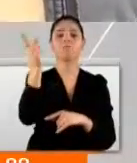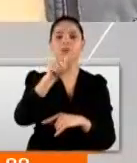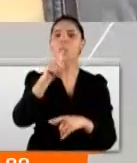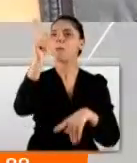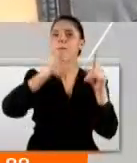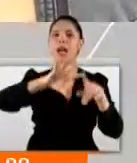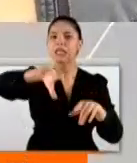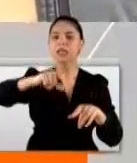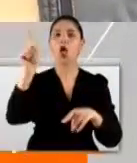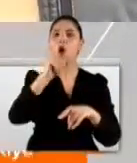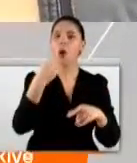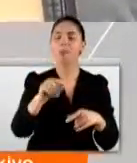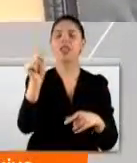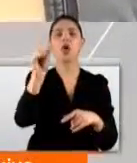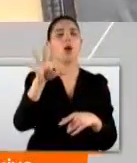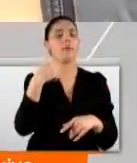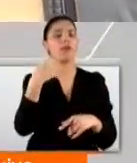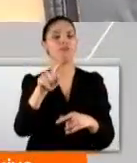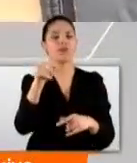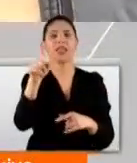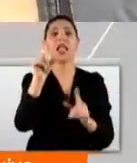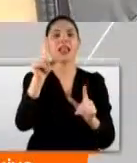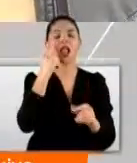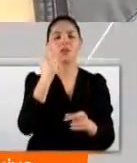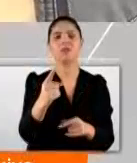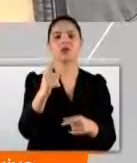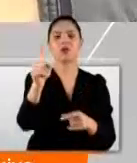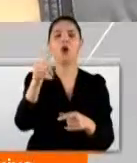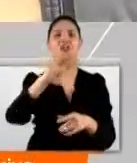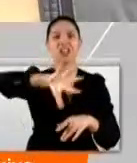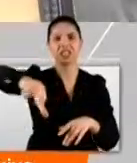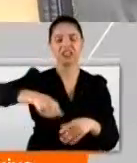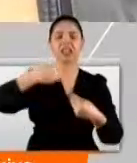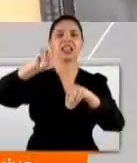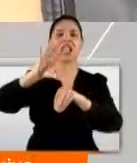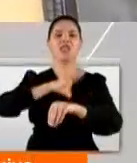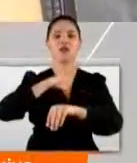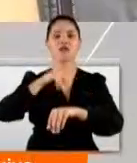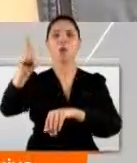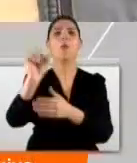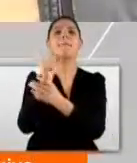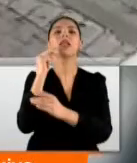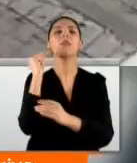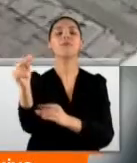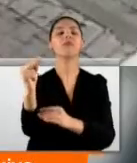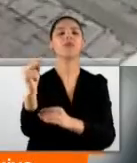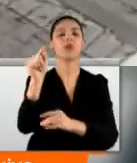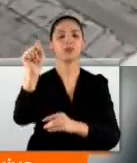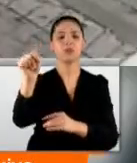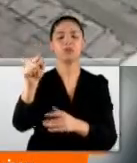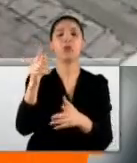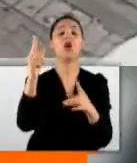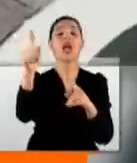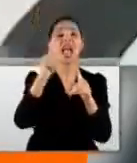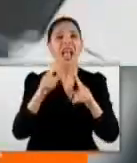tutturabildiğine 10 bine, 15 bine ihtiyacı olan kişilere göre çalıp satıyorlar. Bu iş artık meslek edinmişler bunlar. Ama evdeki